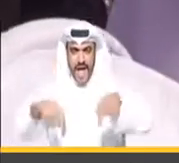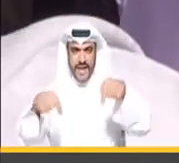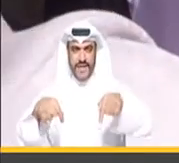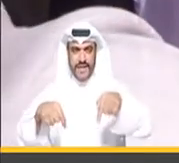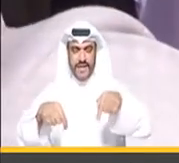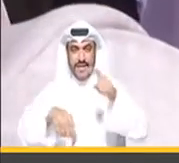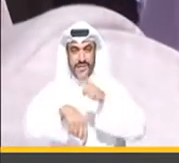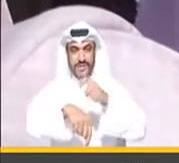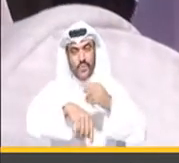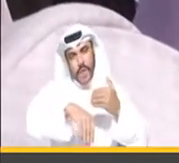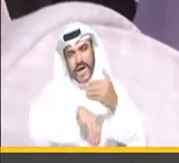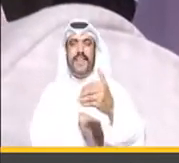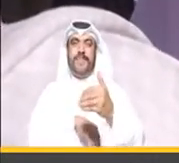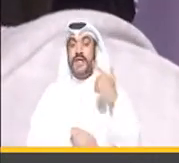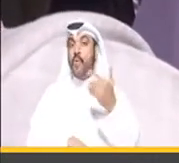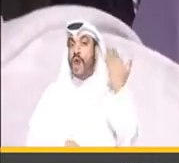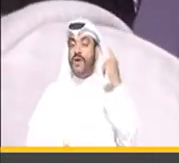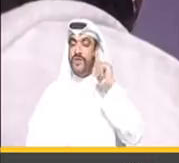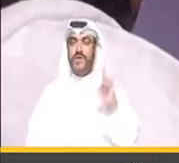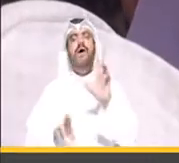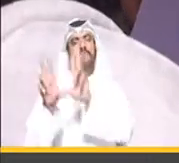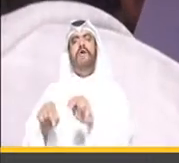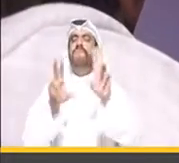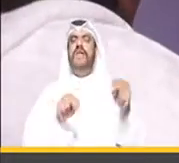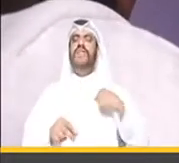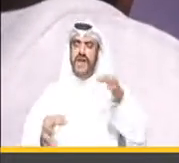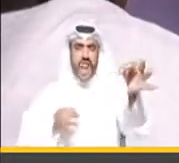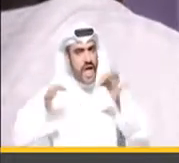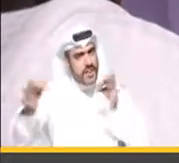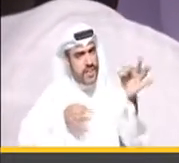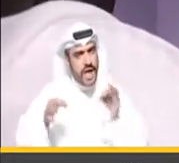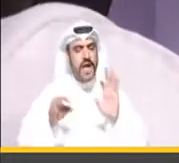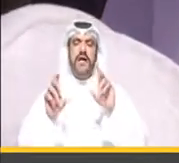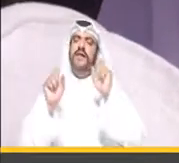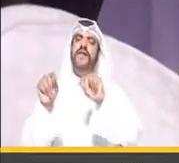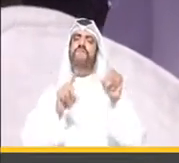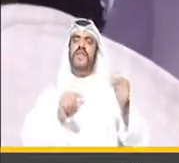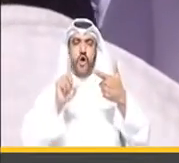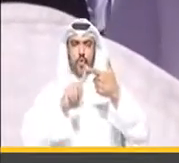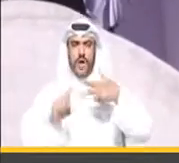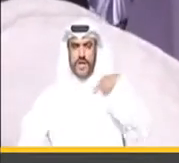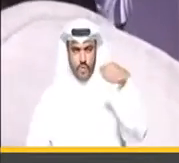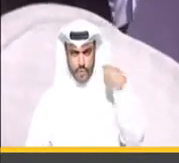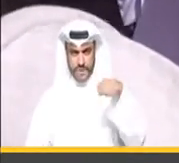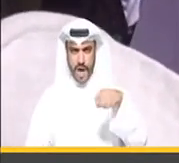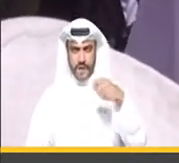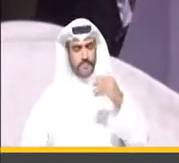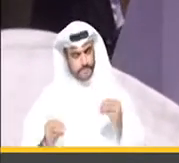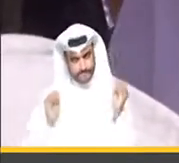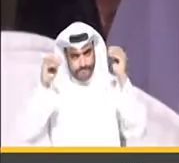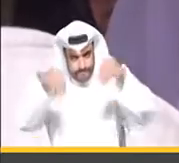قدمت الانتخابات فهي نفس الاستراتيجية. الآن فريق سليمان والقيادات تقدموا الاستراتيجية